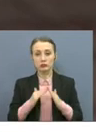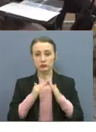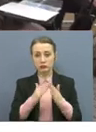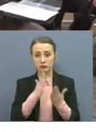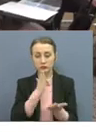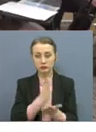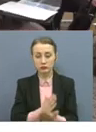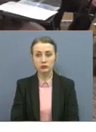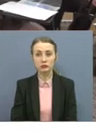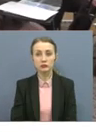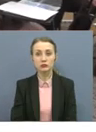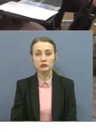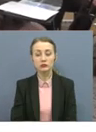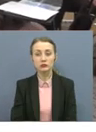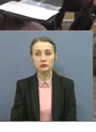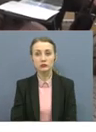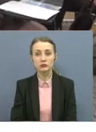салды.